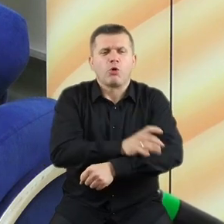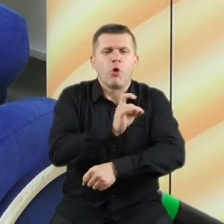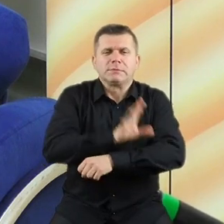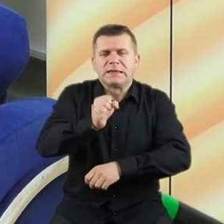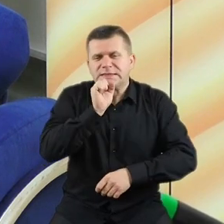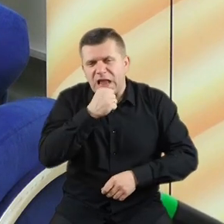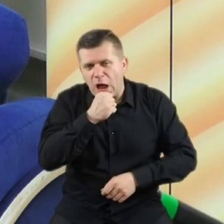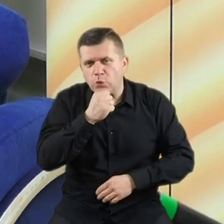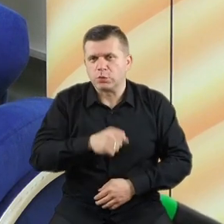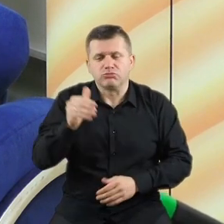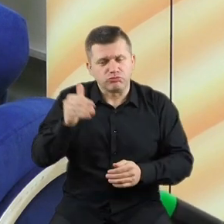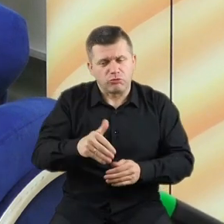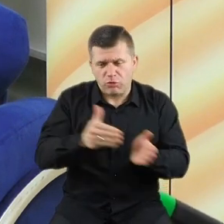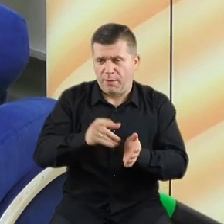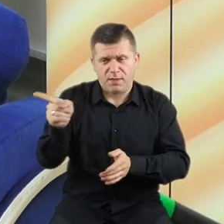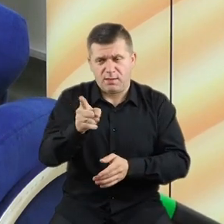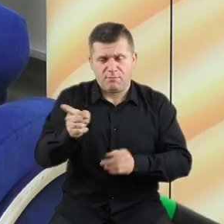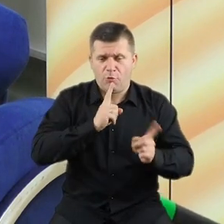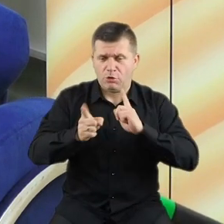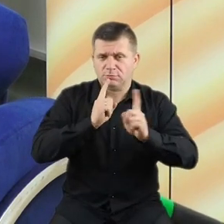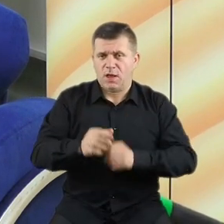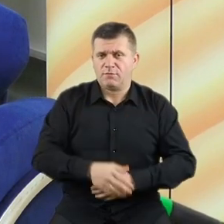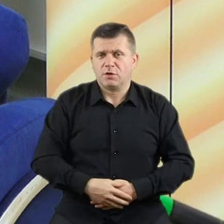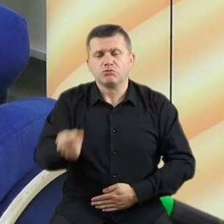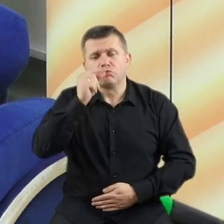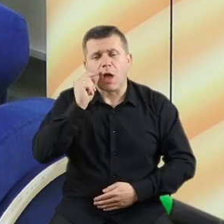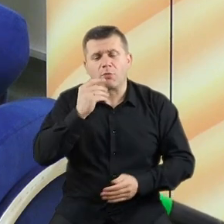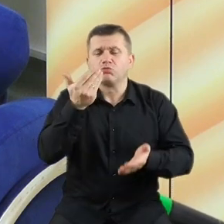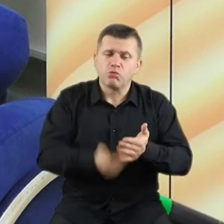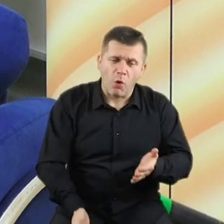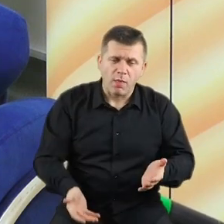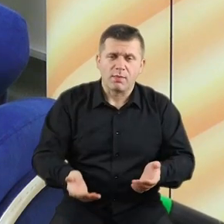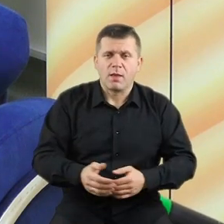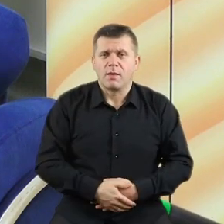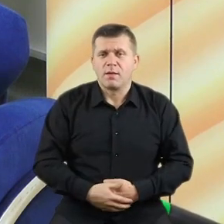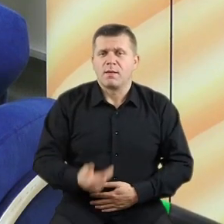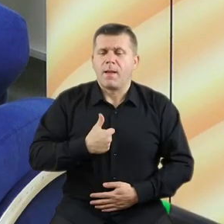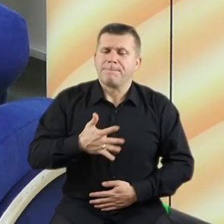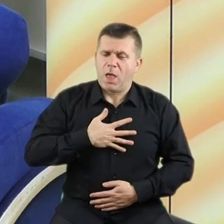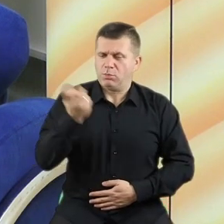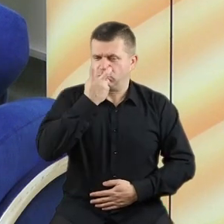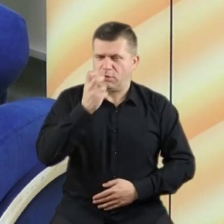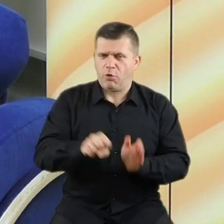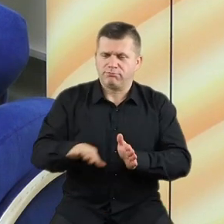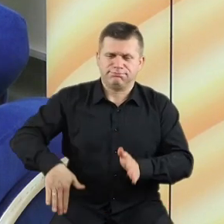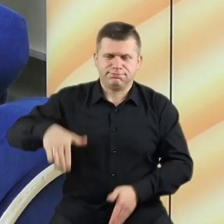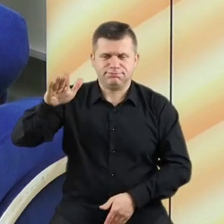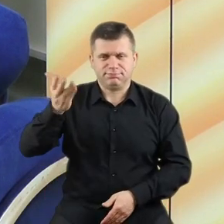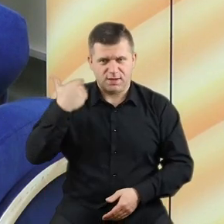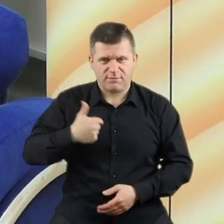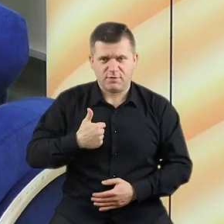ciotki, staruszki. To z nimi trzeba porozmawiać. To, a dziadków oczywiście szkoda. Ja miałam w sobie taką ciekawość od